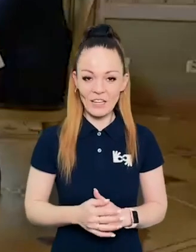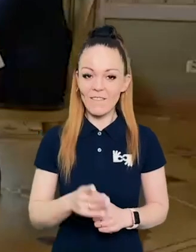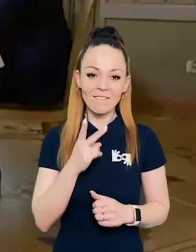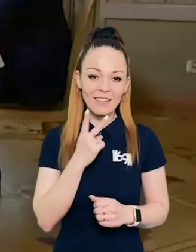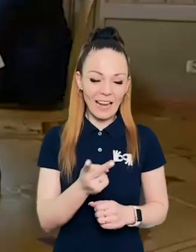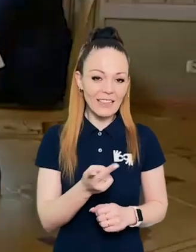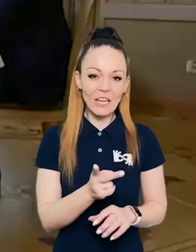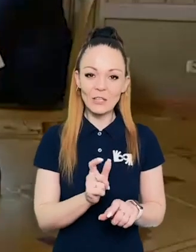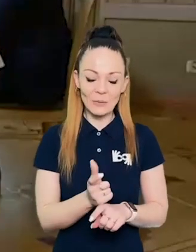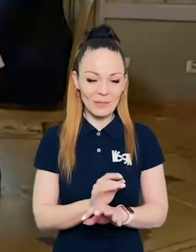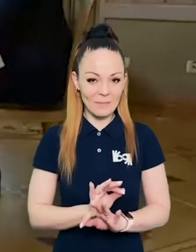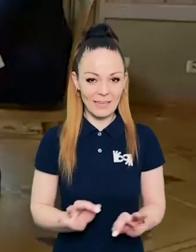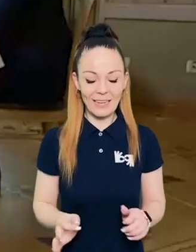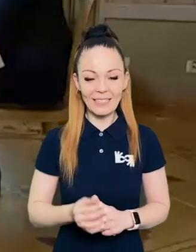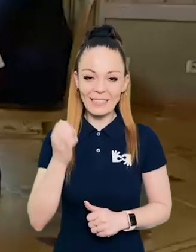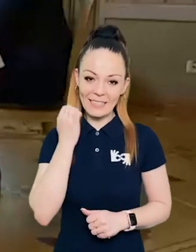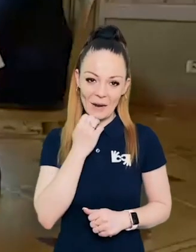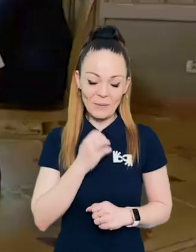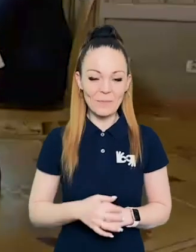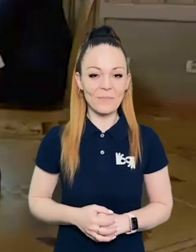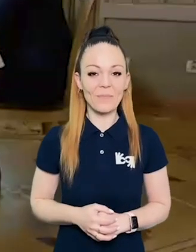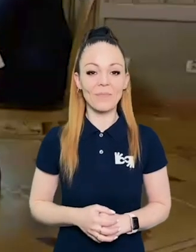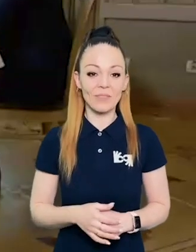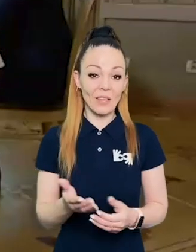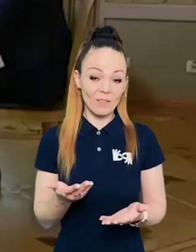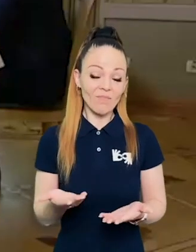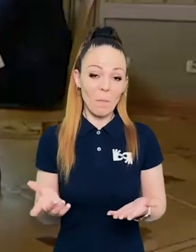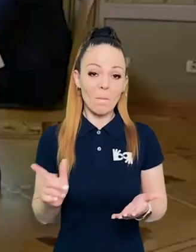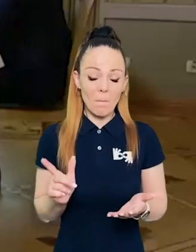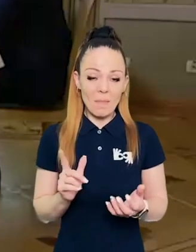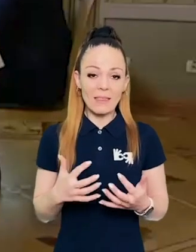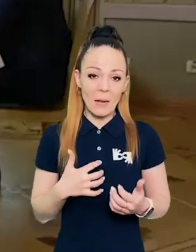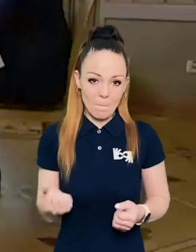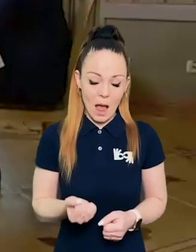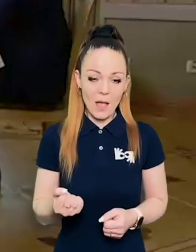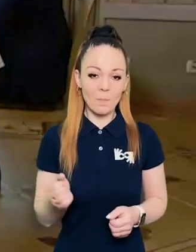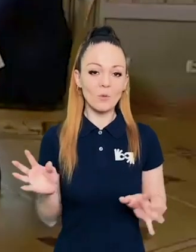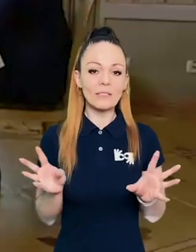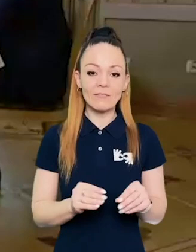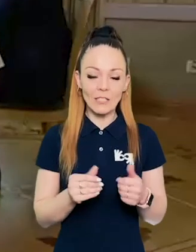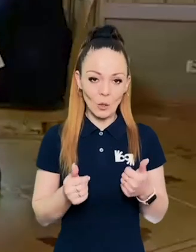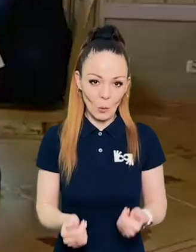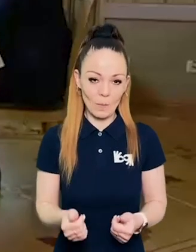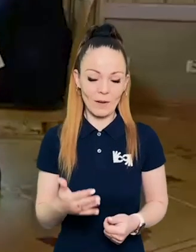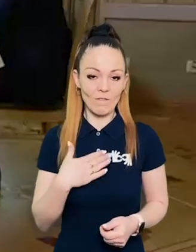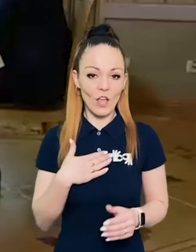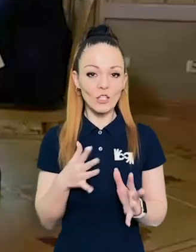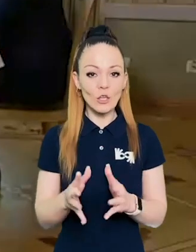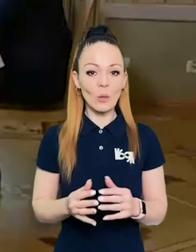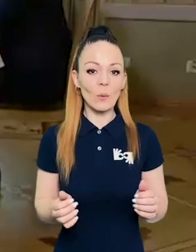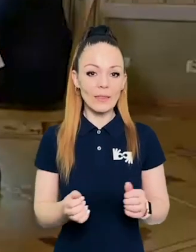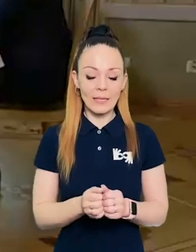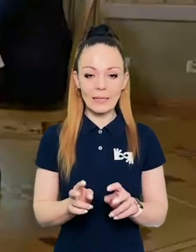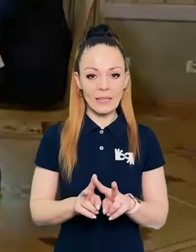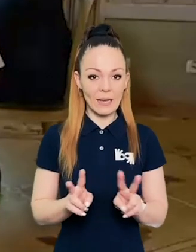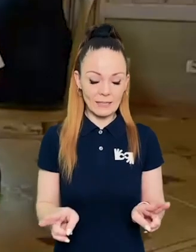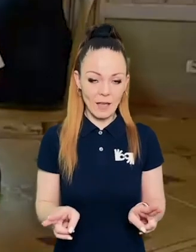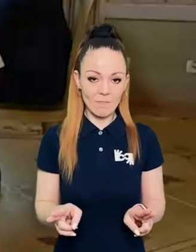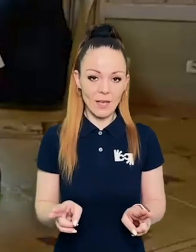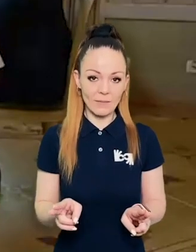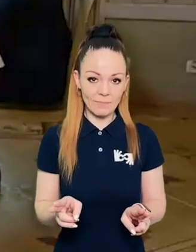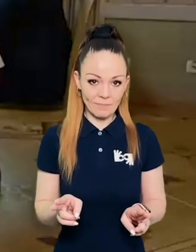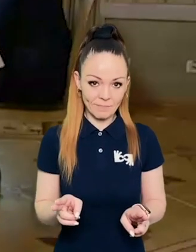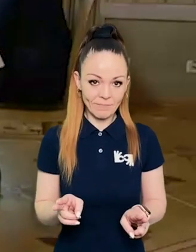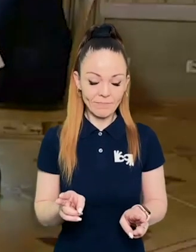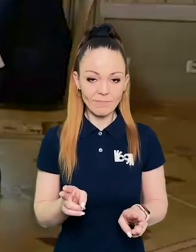виглядаєш. Виглядаєте дуже добре. Дякую. Тобто ми тримаємося, все добре. В нашій родині